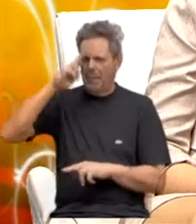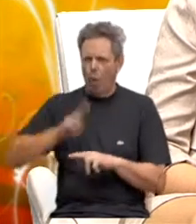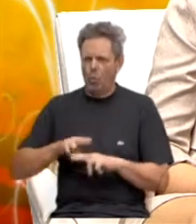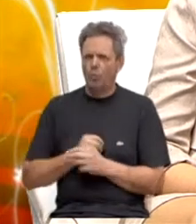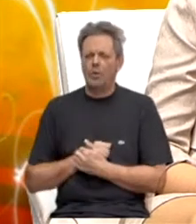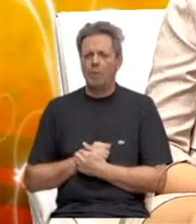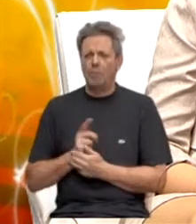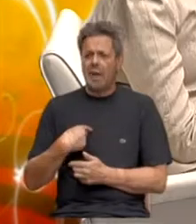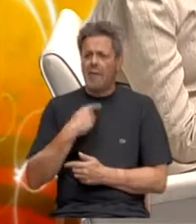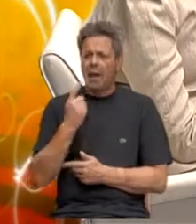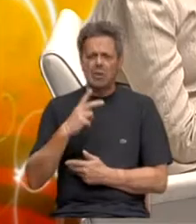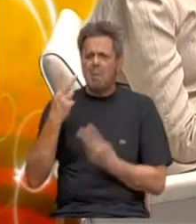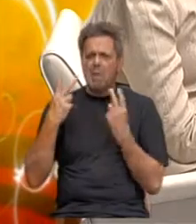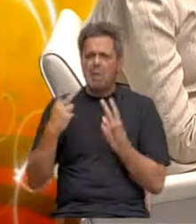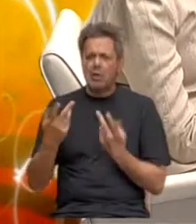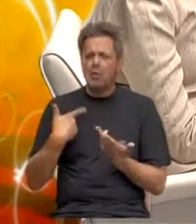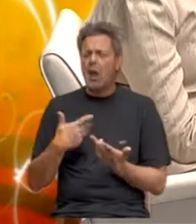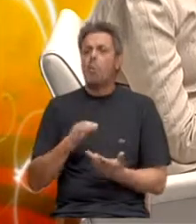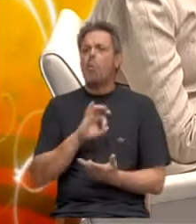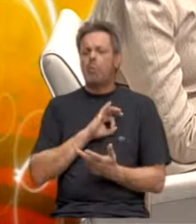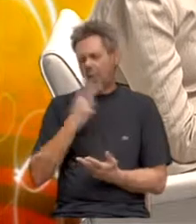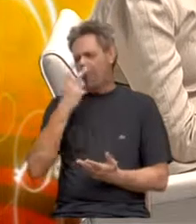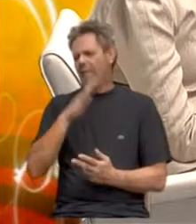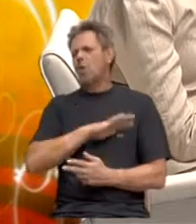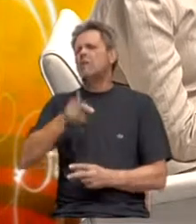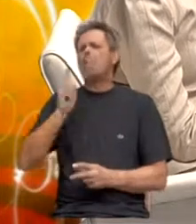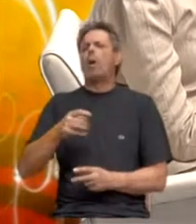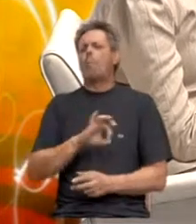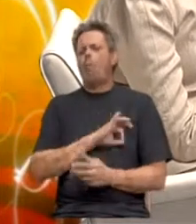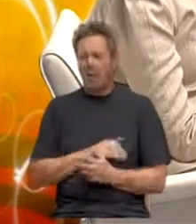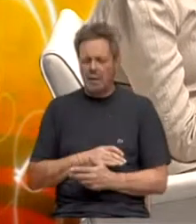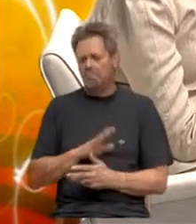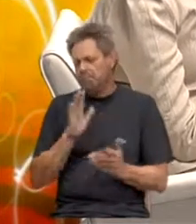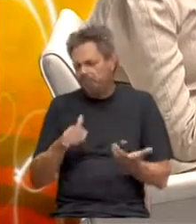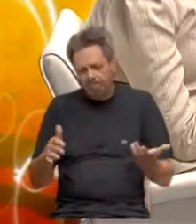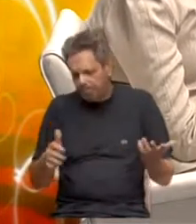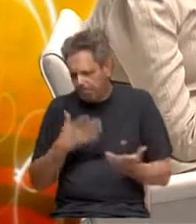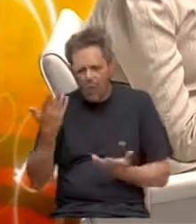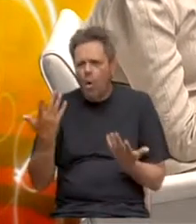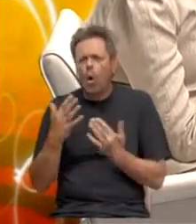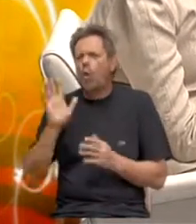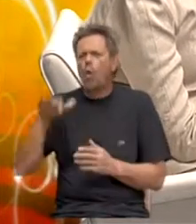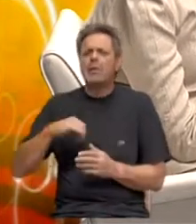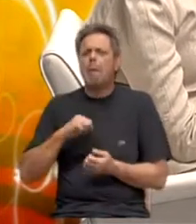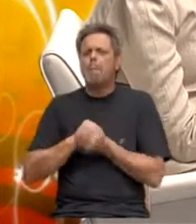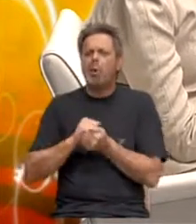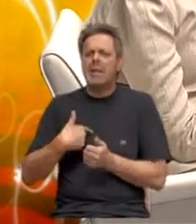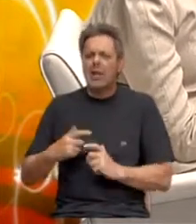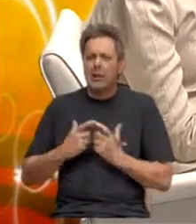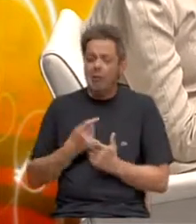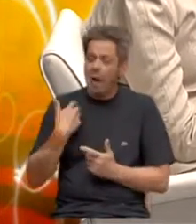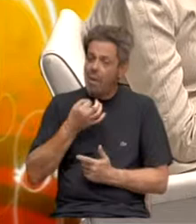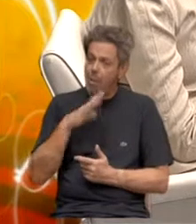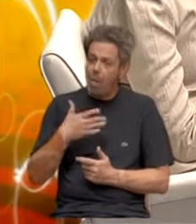ja kažem, nije bitno hoćemo li mi umrijeti, mi ćemo svi umrijeti, koliko god se patili i borili za život i sve, ali je bolje